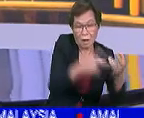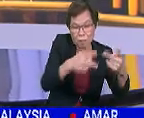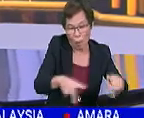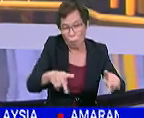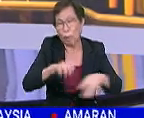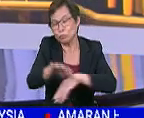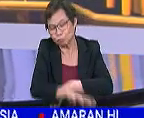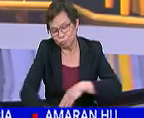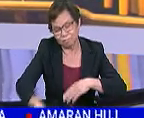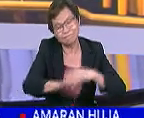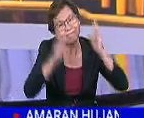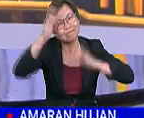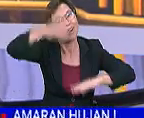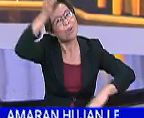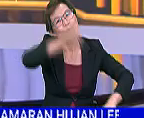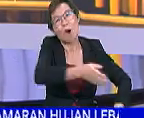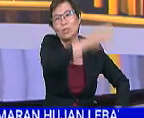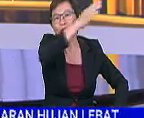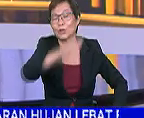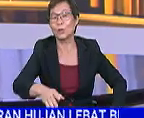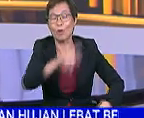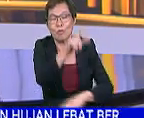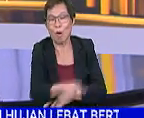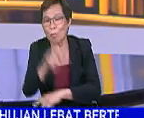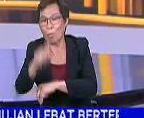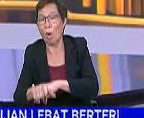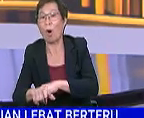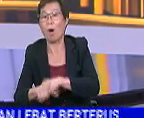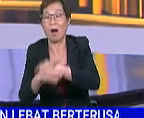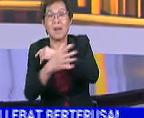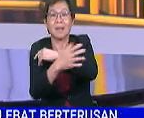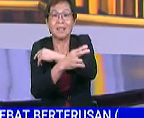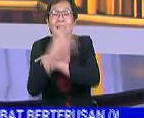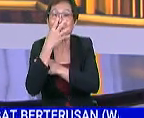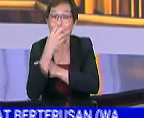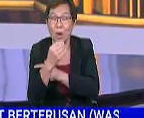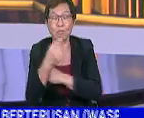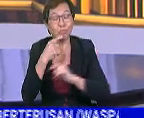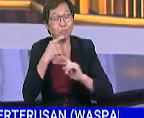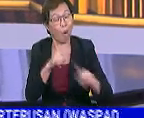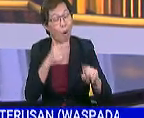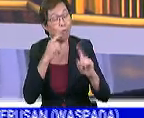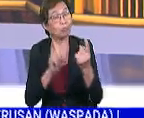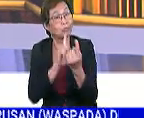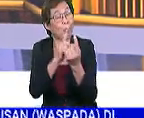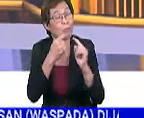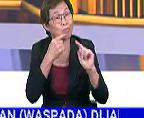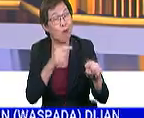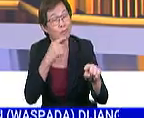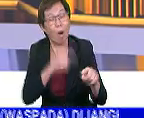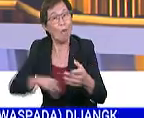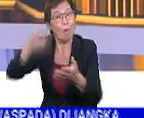negara dimansuhkan beberapa penduduk di Seremban u menyuarakan reaksi berza terhadap ketetapan